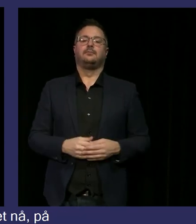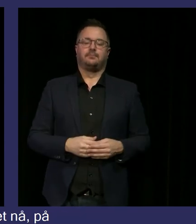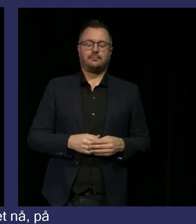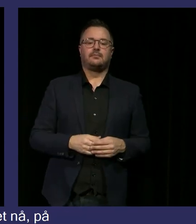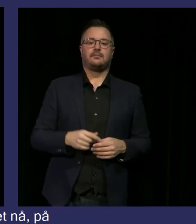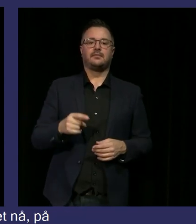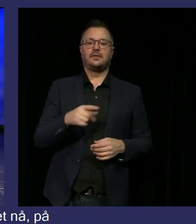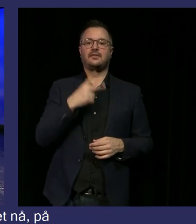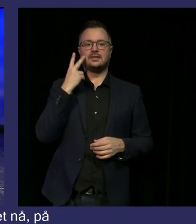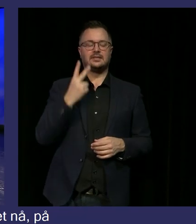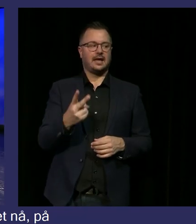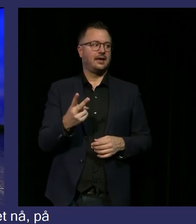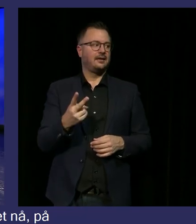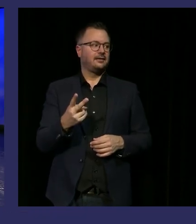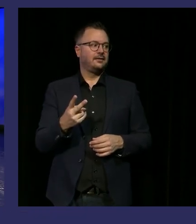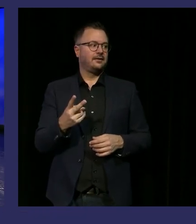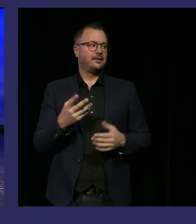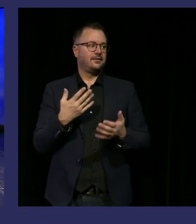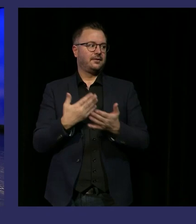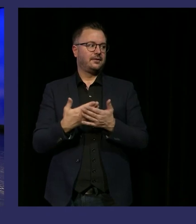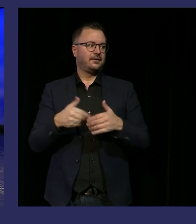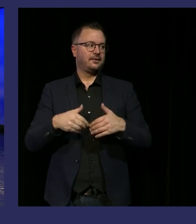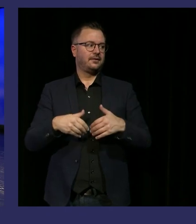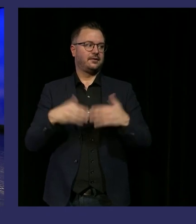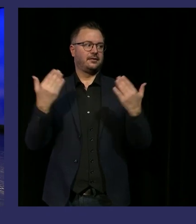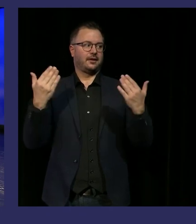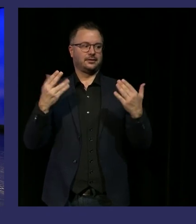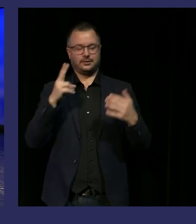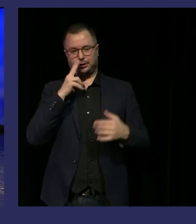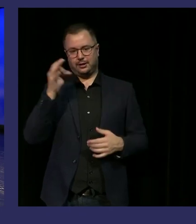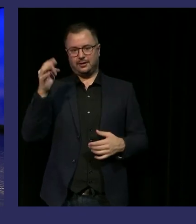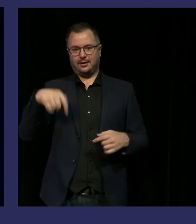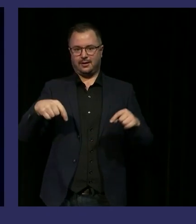På hvordan det har vært noen steder. Kan hende du har rett I det. Ok,